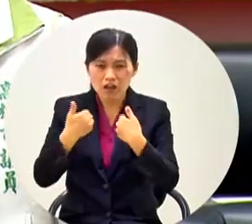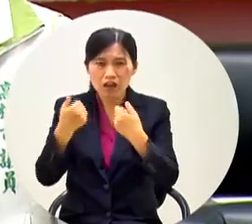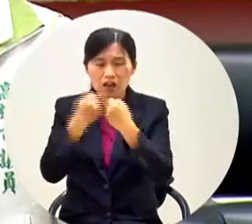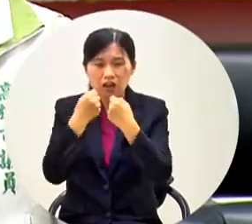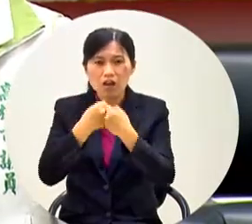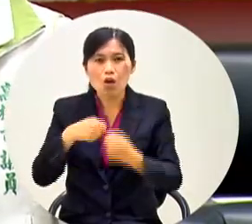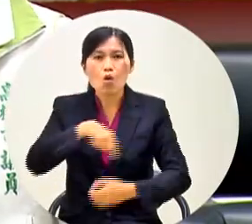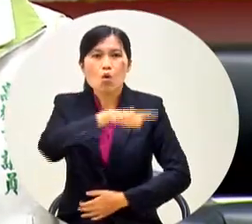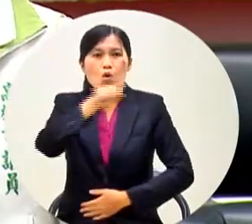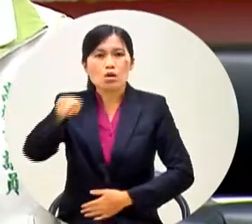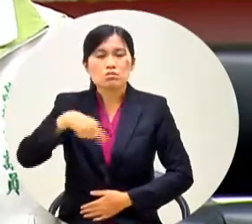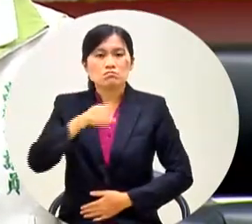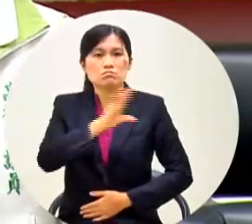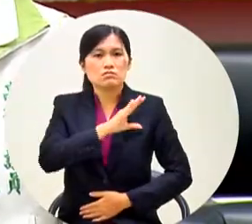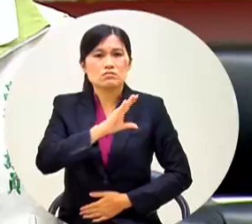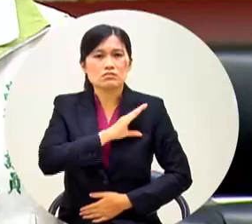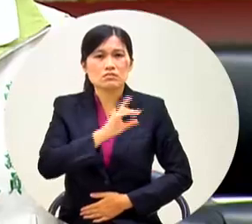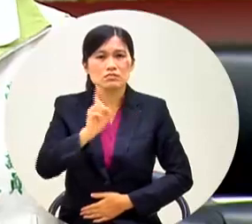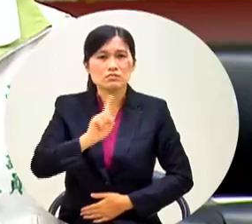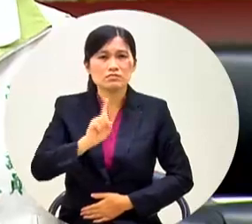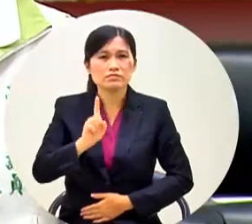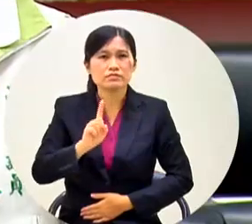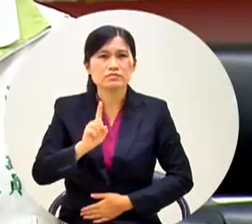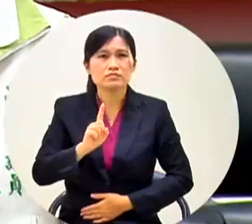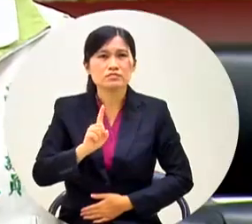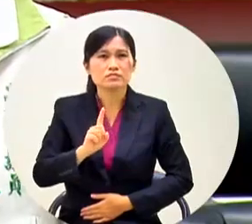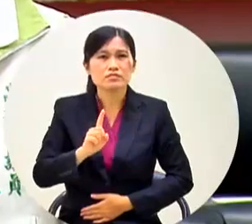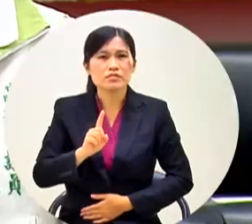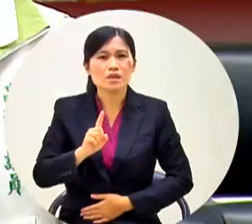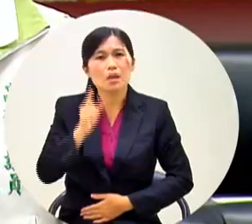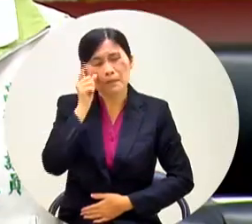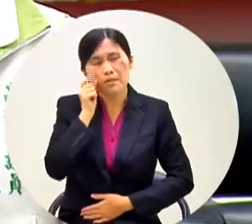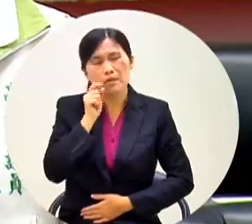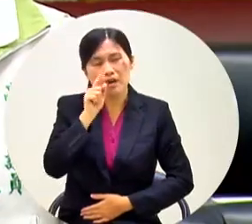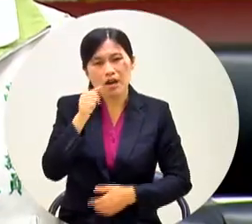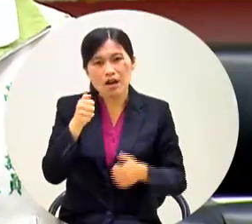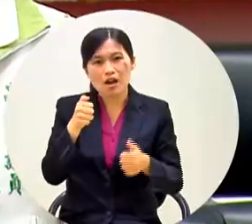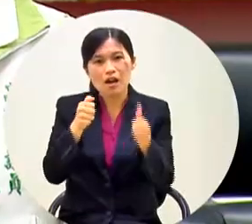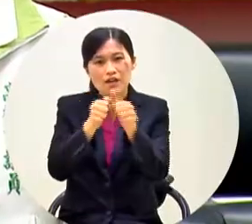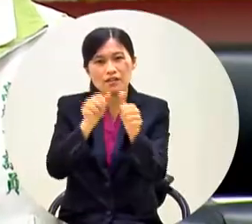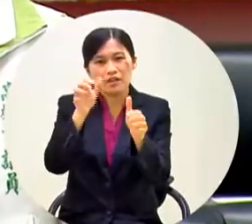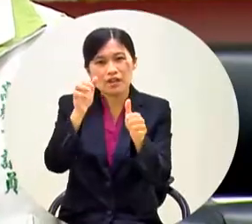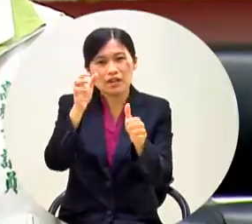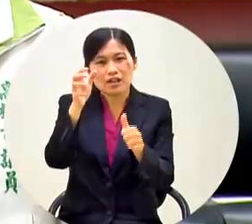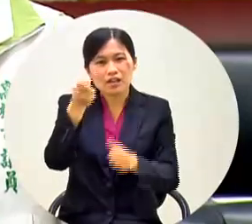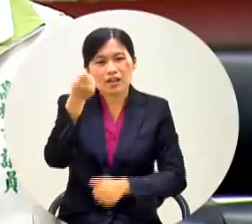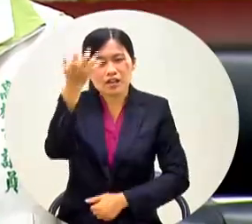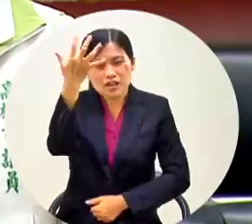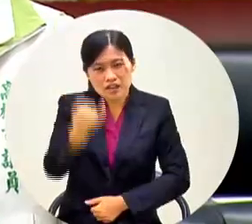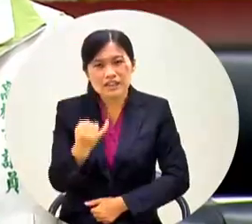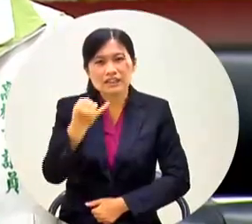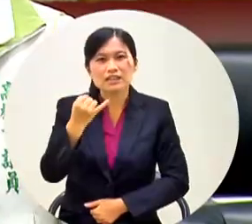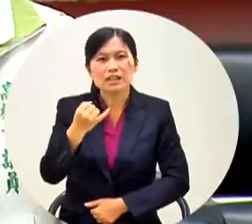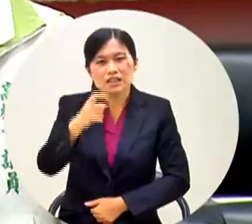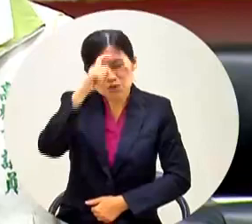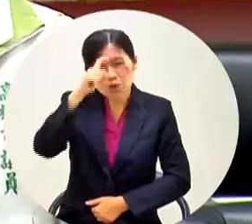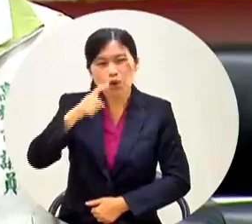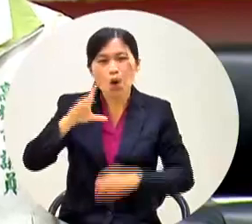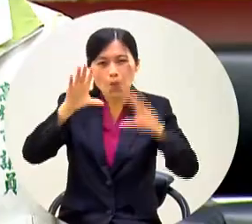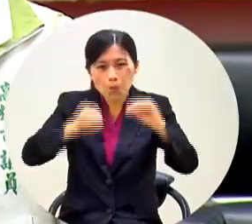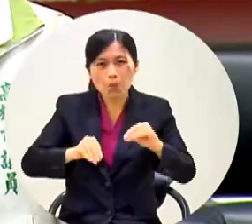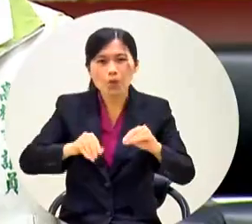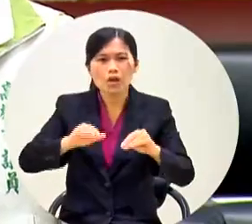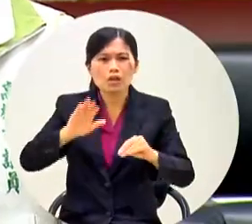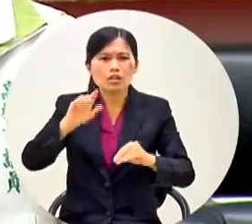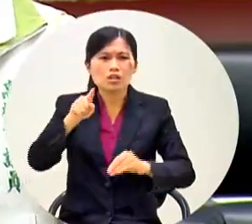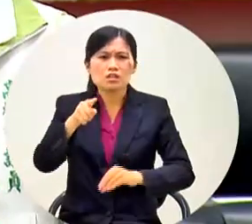同情副议长，我希望你早日康复，可是这不是你的责任，这是韩国瑜